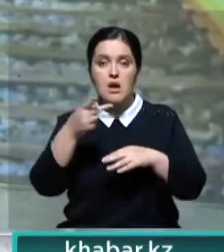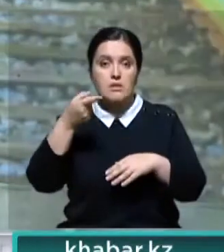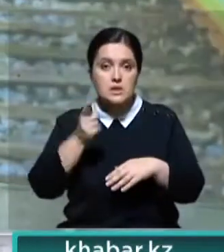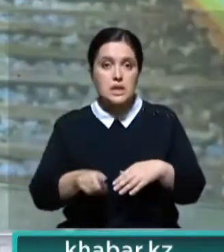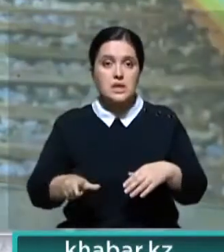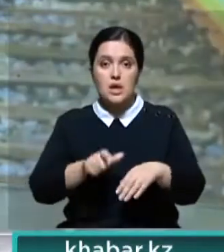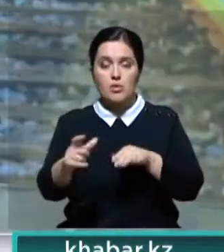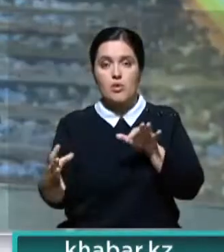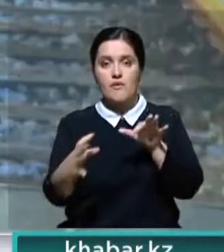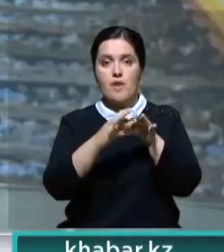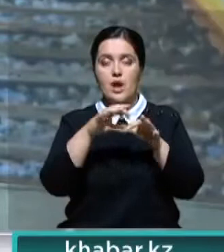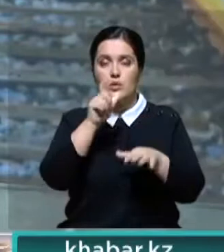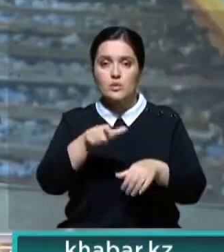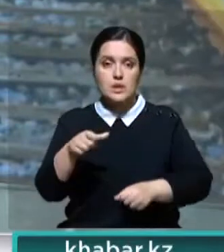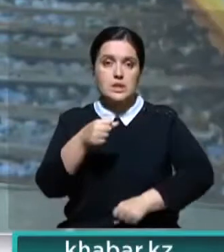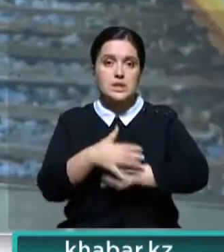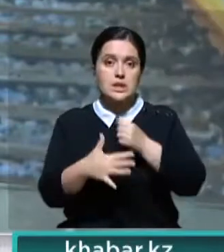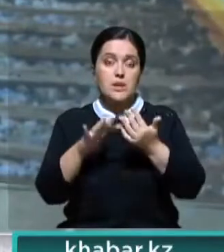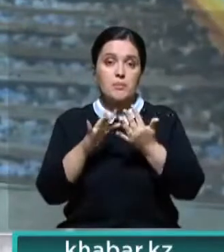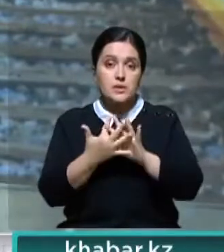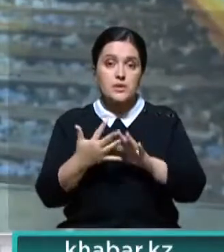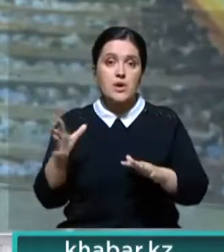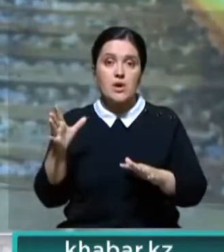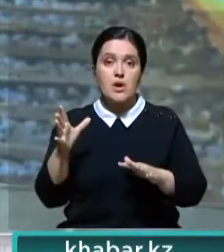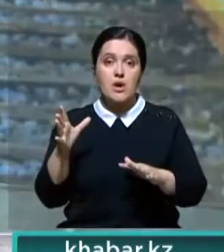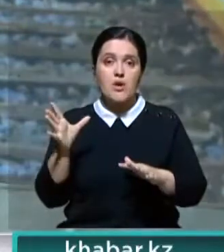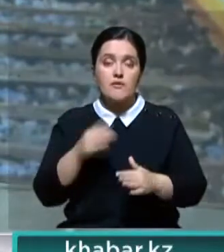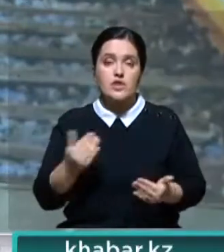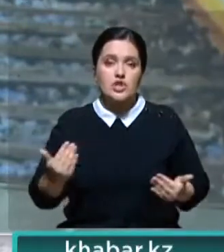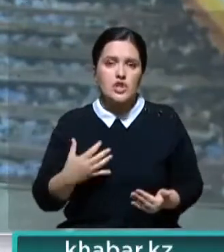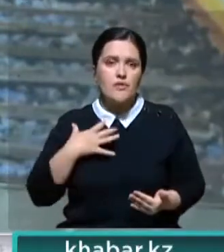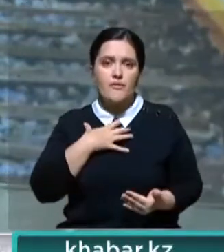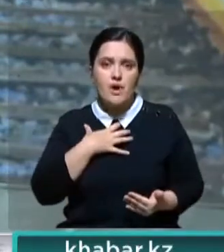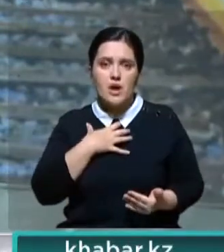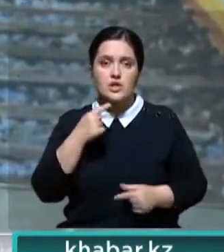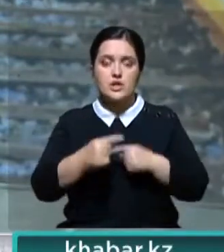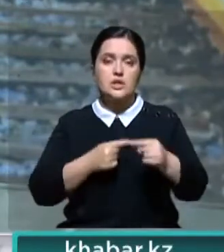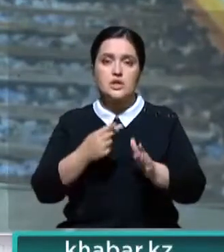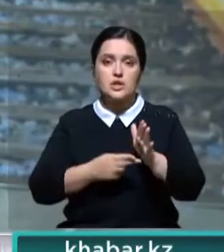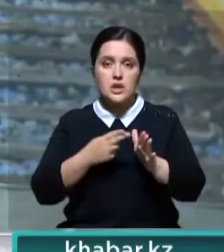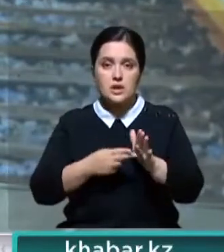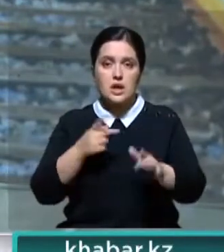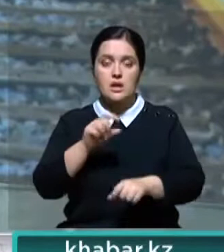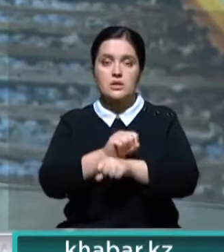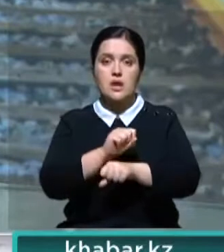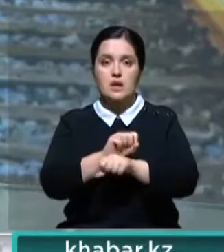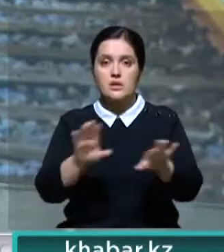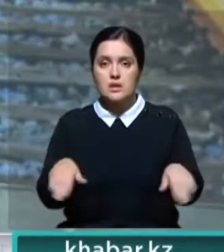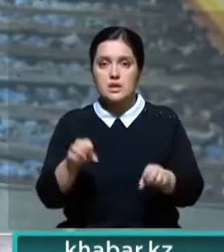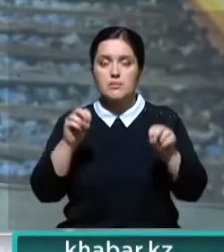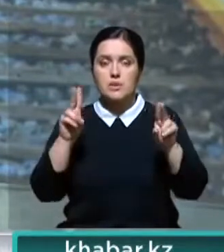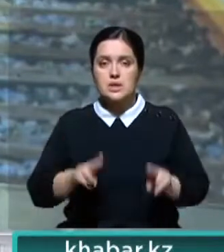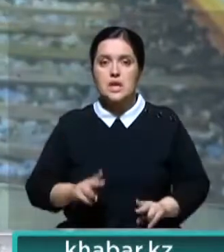дорога, связывающая людей с центром поселка, в котором находятся все жизненно важные объекты, пролегает через ЖД-пути. На станции отсутствуют